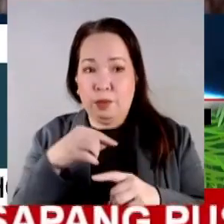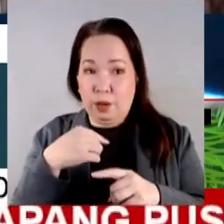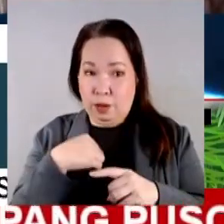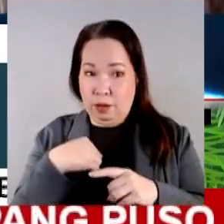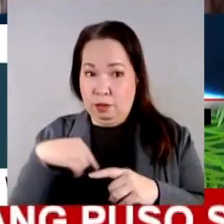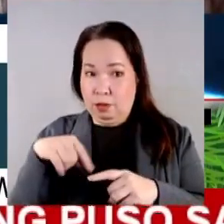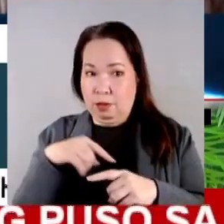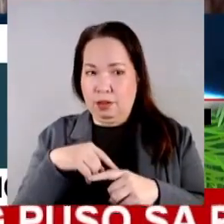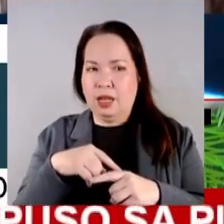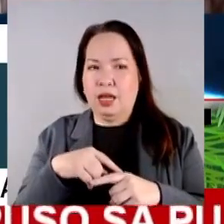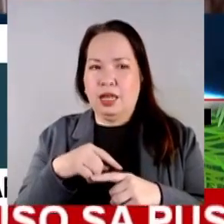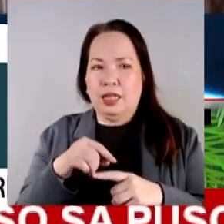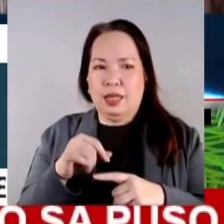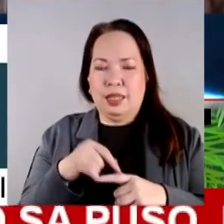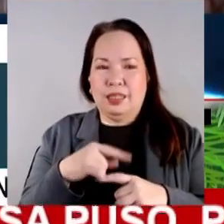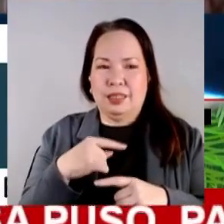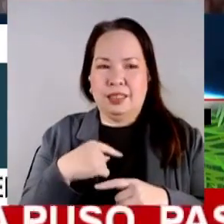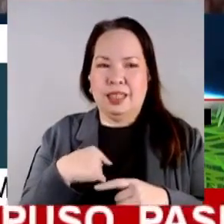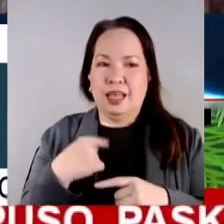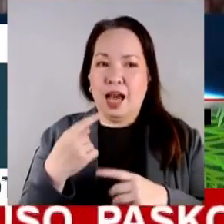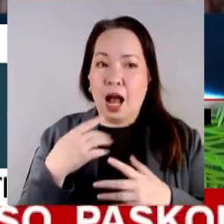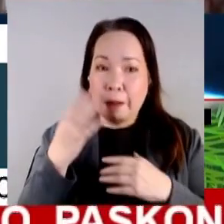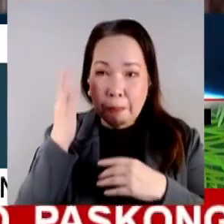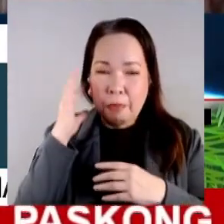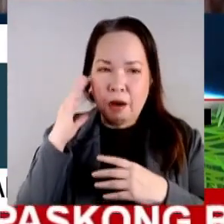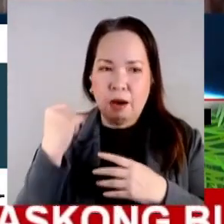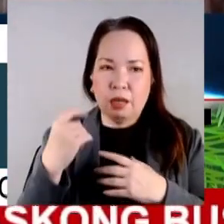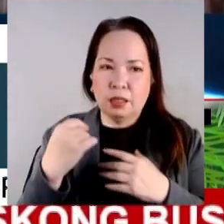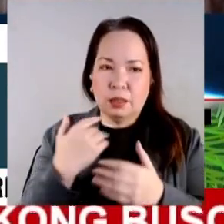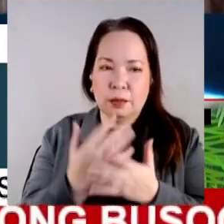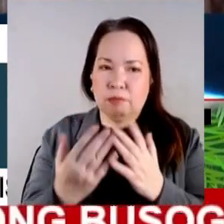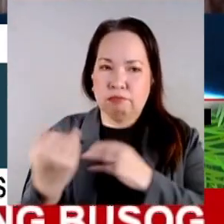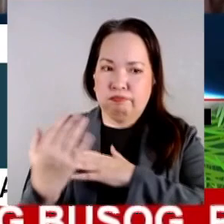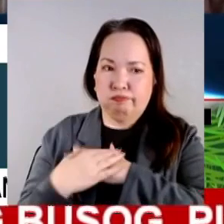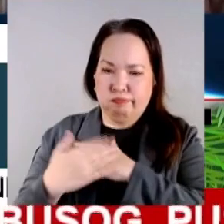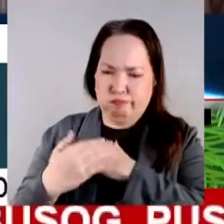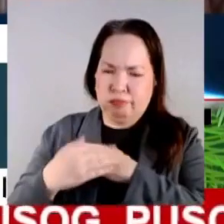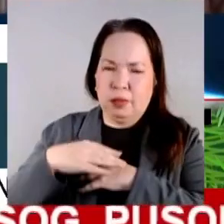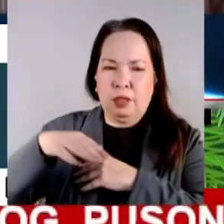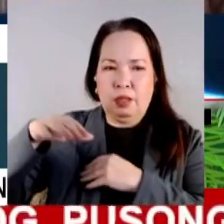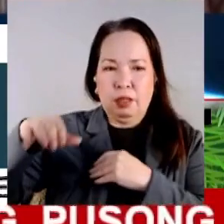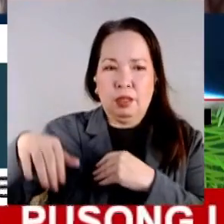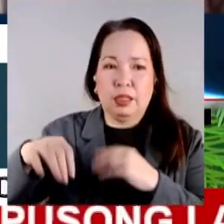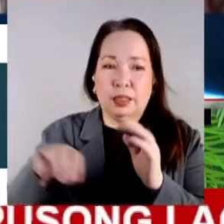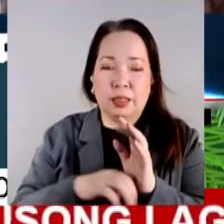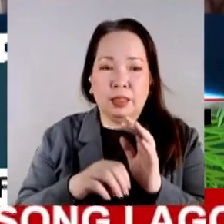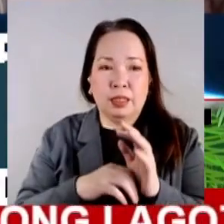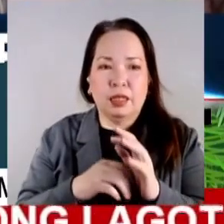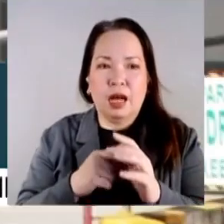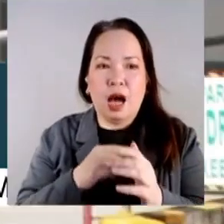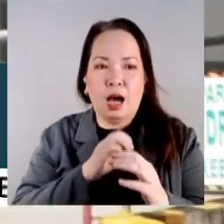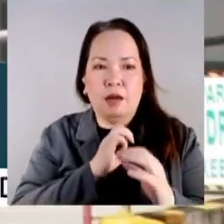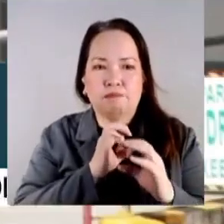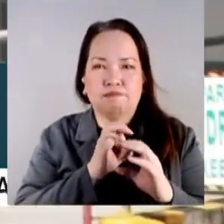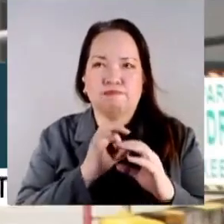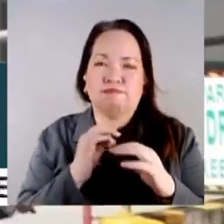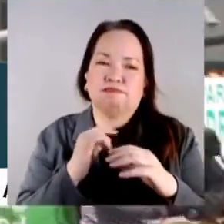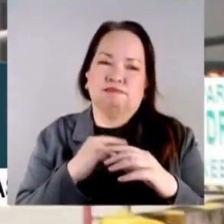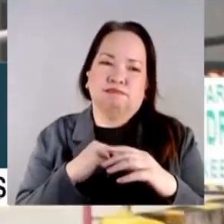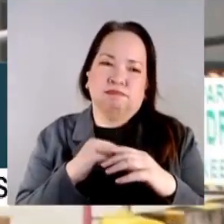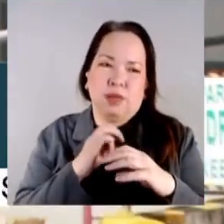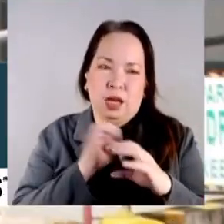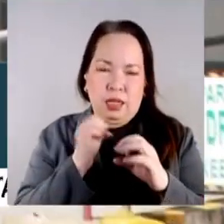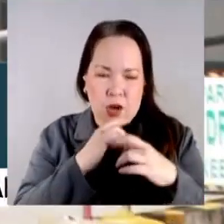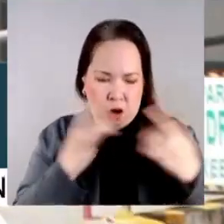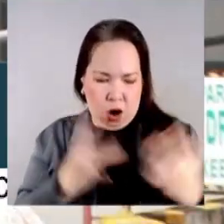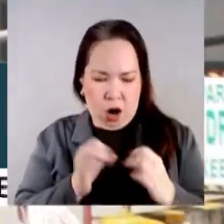tubero, nakikita po, ginigising po kami nun eh. Yun yung pinaka-frequent time na magbukas ng mga ugat. At least one ER